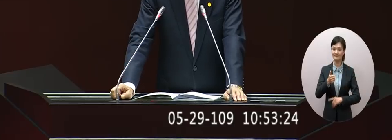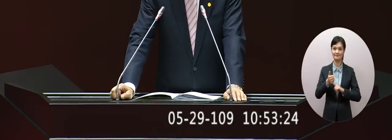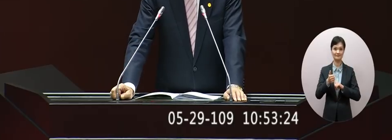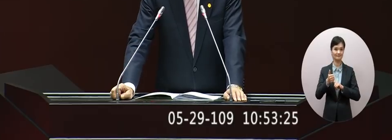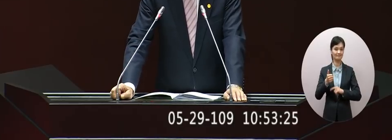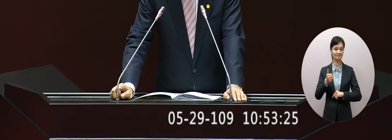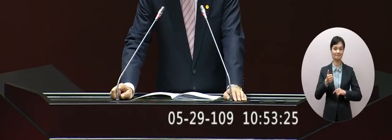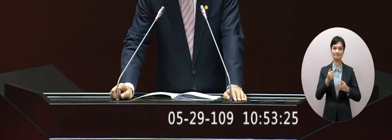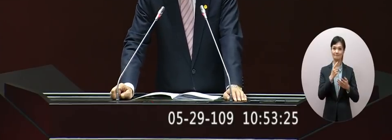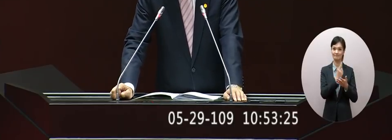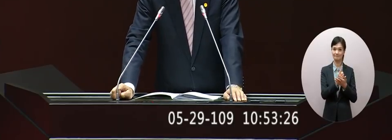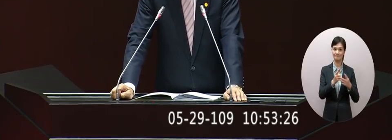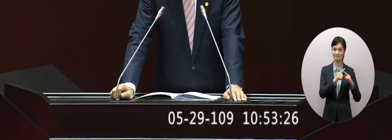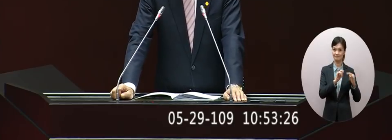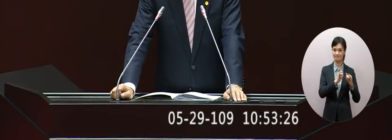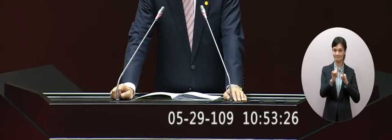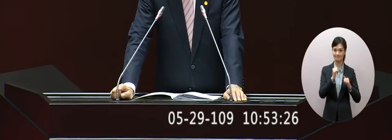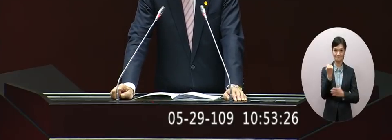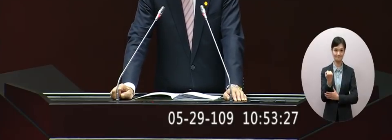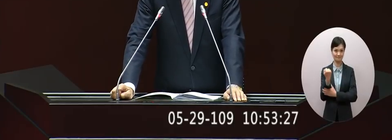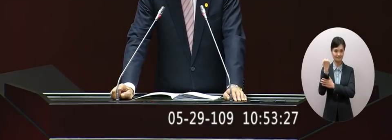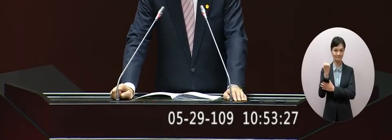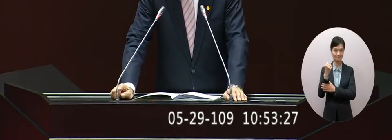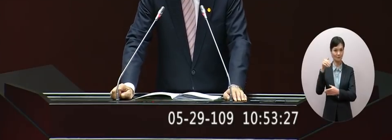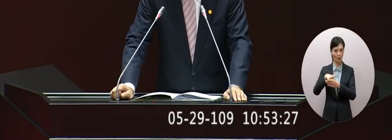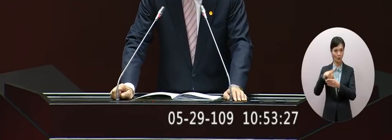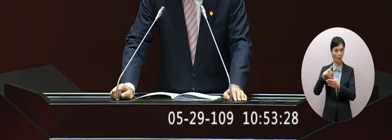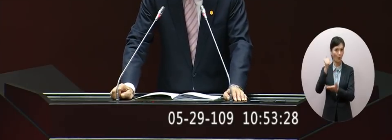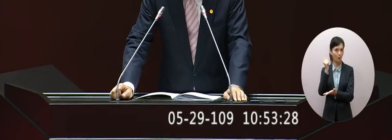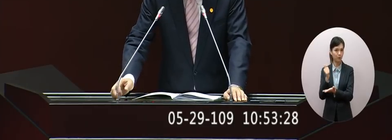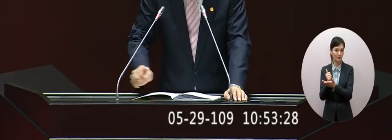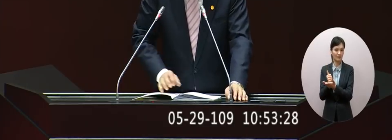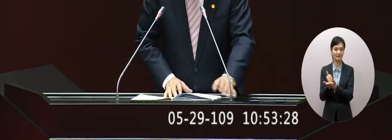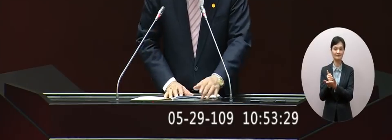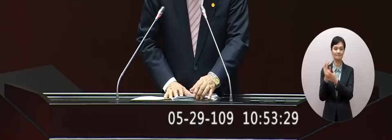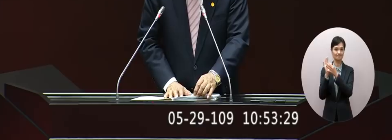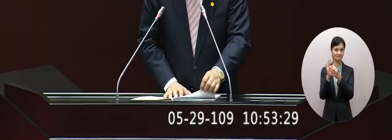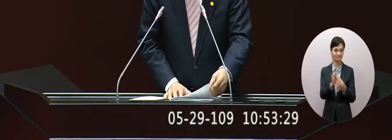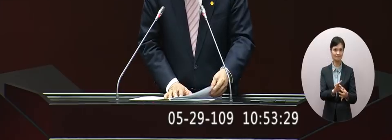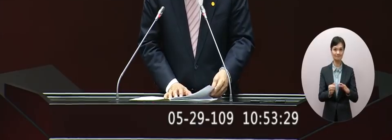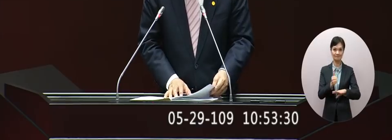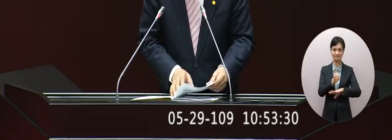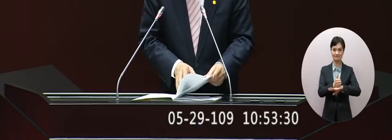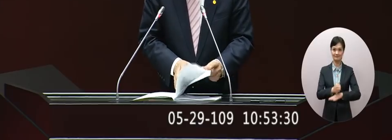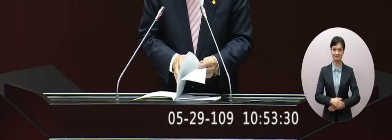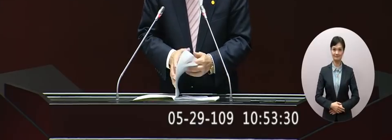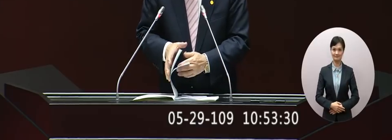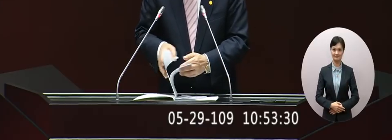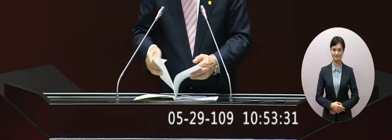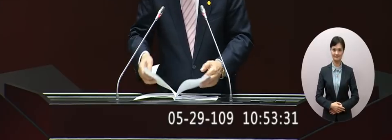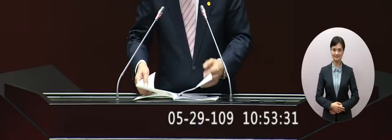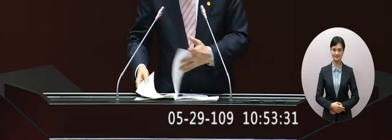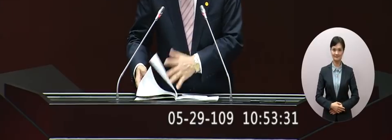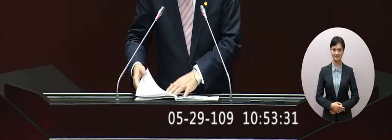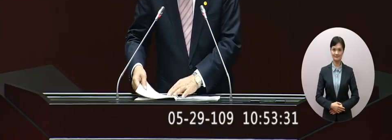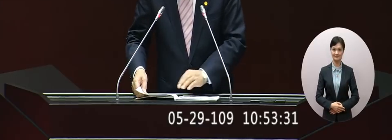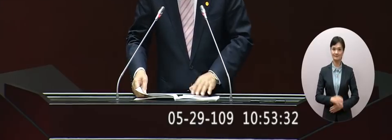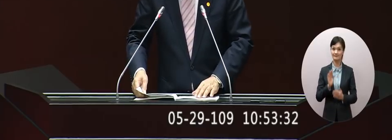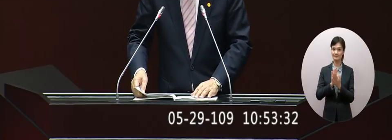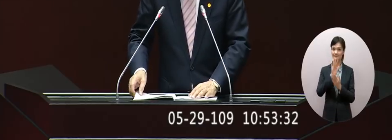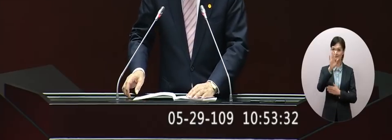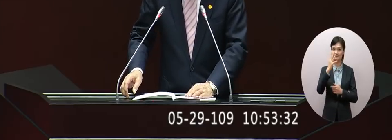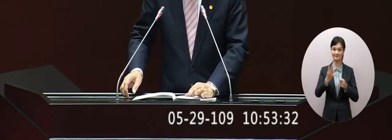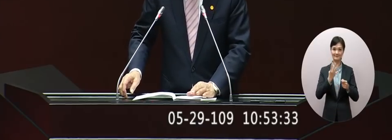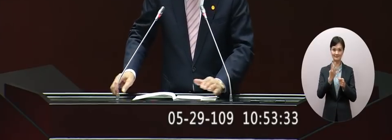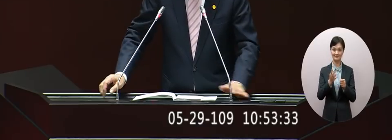深获人民支持，高票当选连任。在未来的